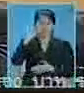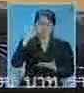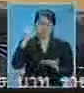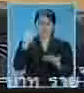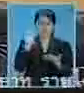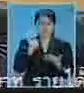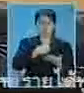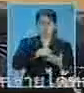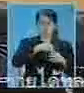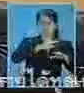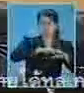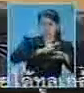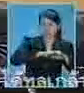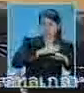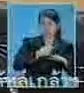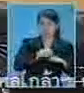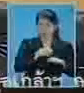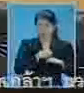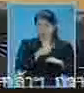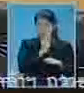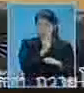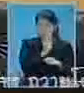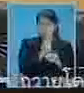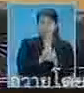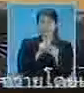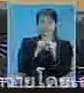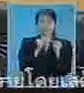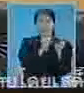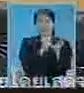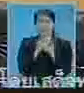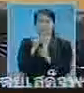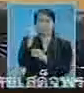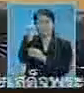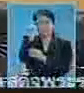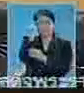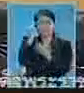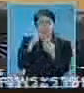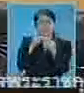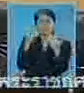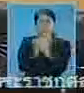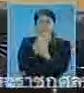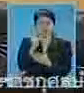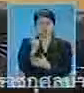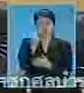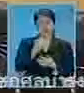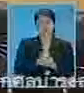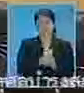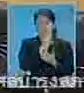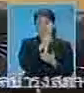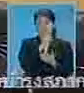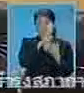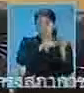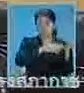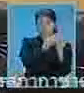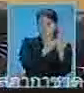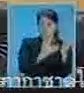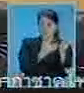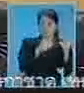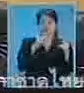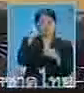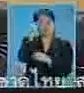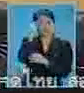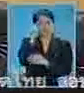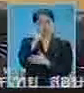ำหนิแต่ในหลักความคิดนั้นผมกังวลครับว่าที่ถ้านี่เป็นนโยบายความคิดทางเศรษฐกิจของพรรคของ